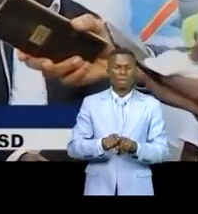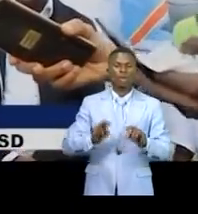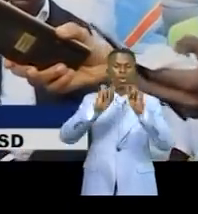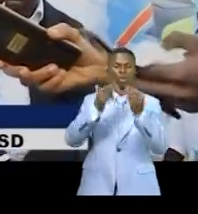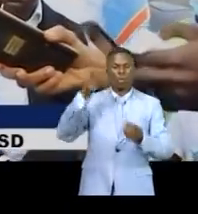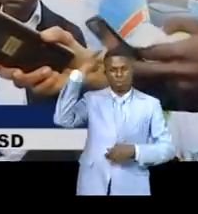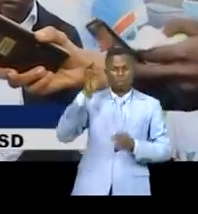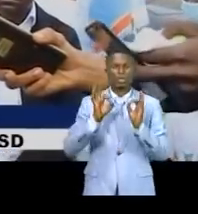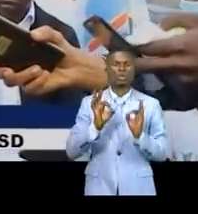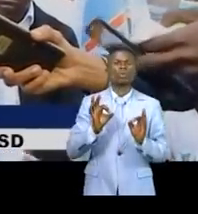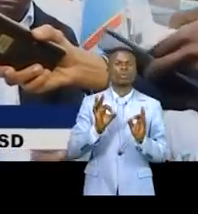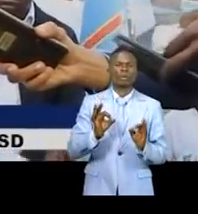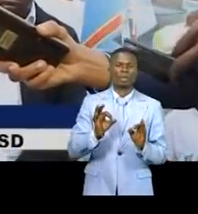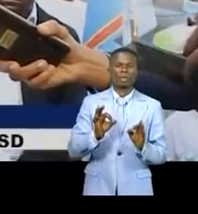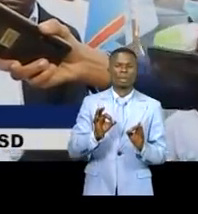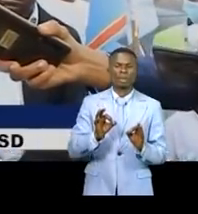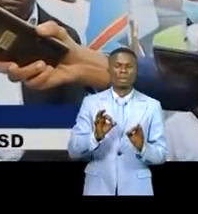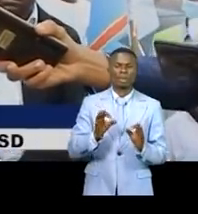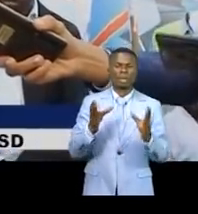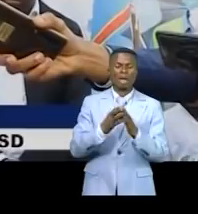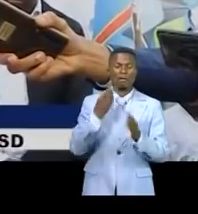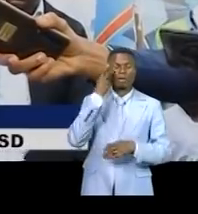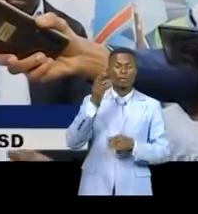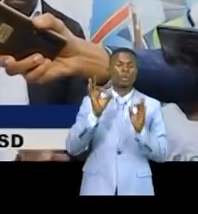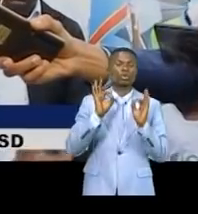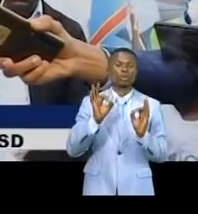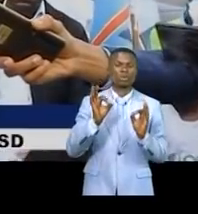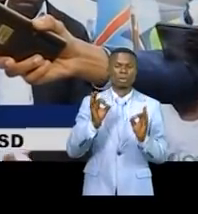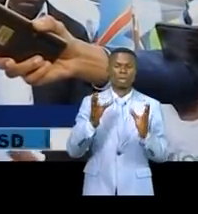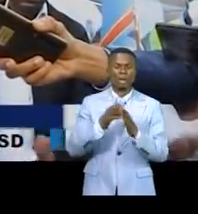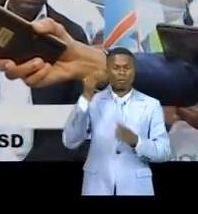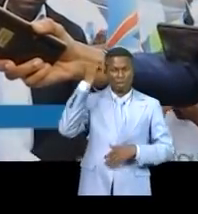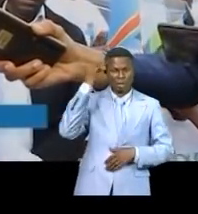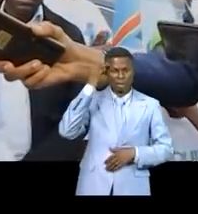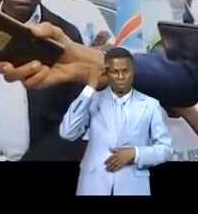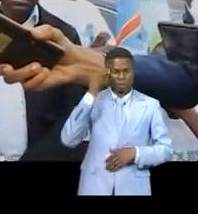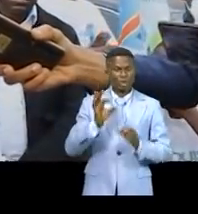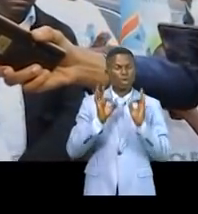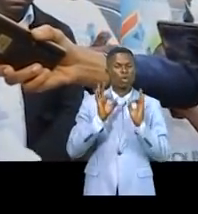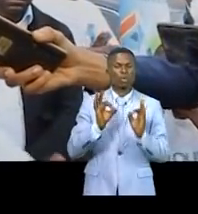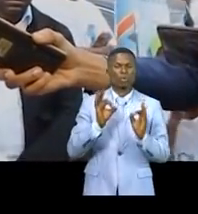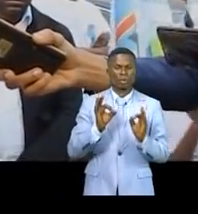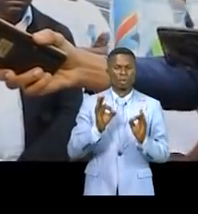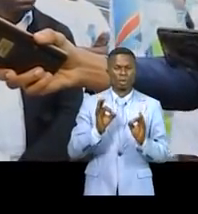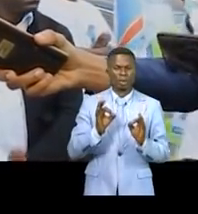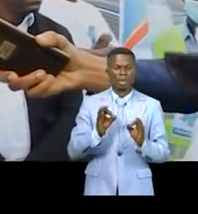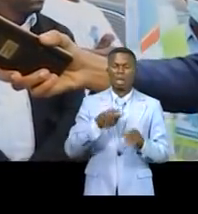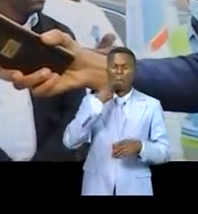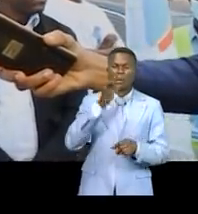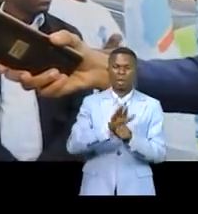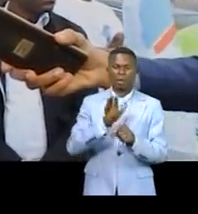politique avec une nouvelle vision, avec une mentalité renouvelée, en insistant